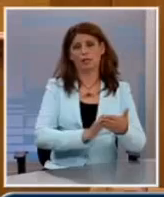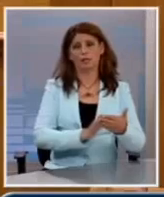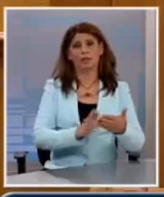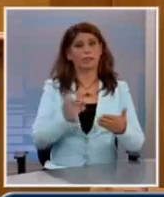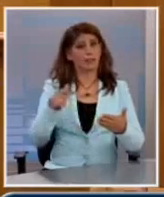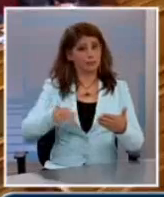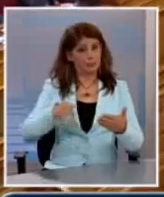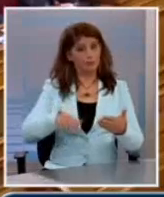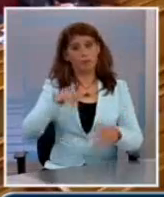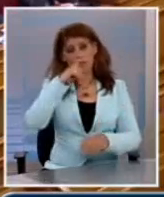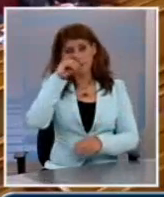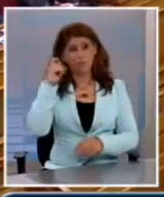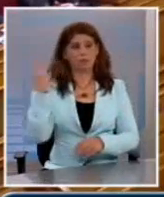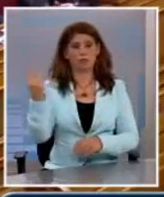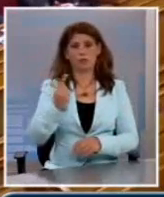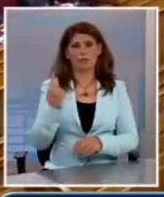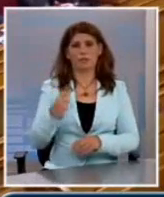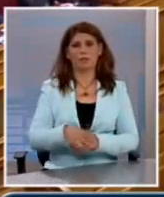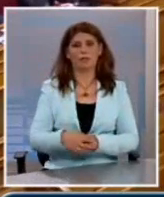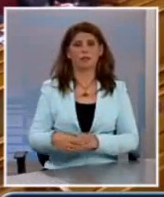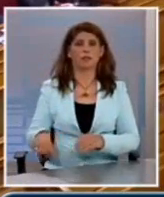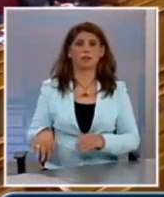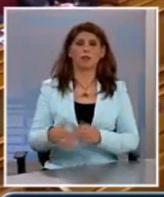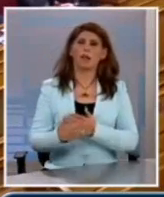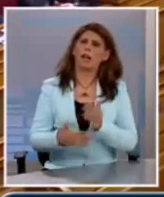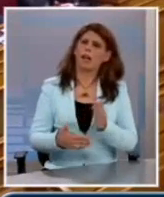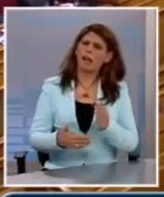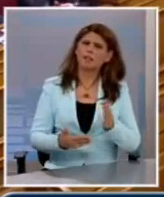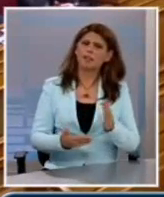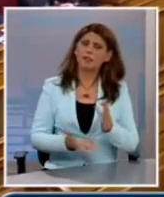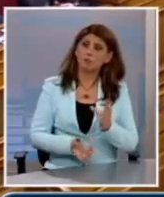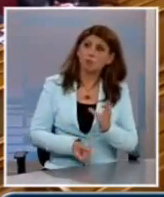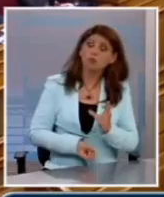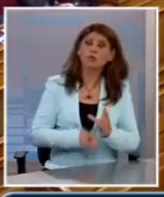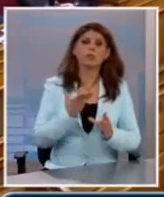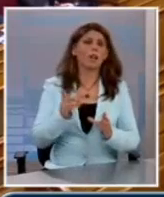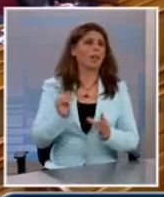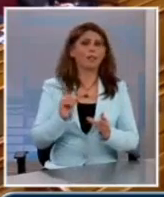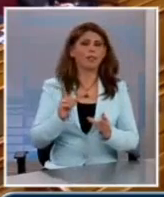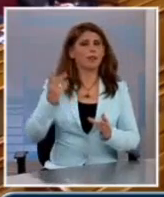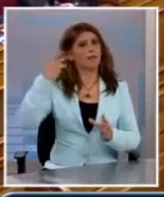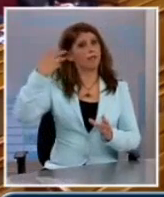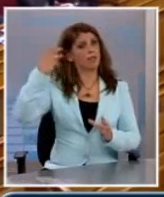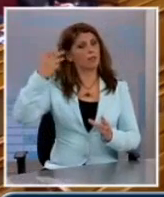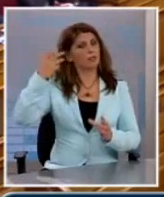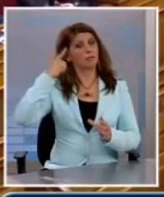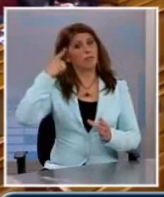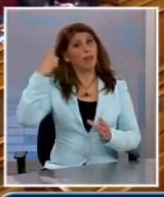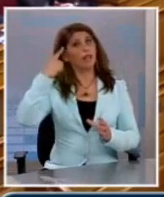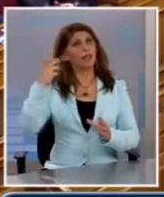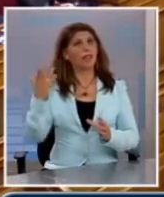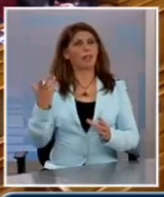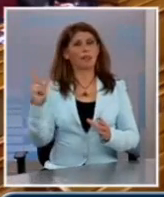στις σημερινές δύσκολες συνθήκες, αριστερό και ριζοσπαστικό δεν είναι να φαντασιώνεις σε μια ιδεατή